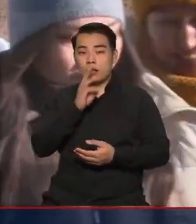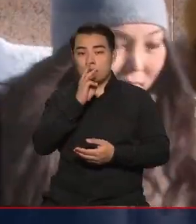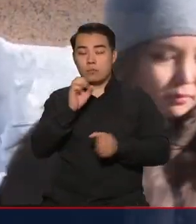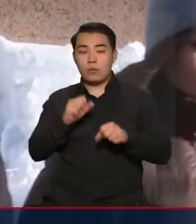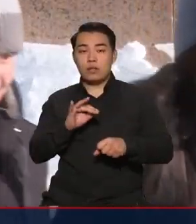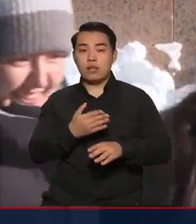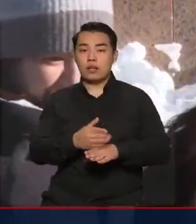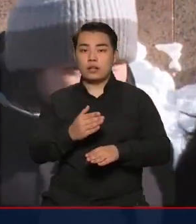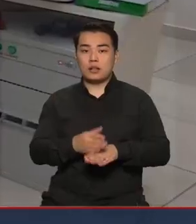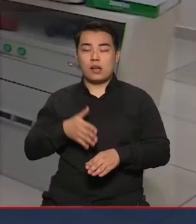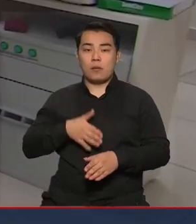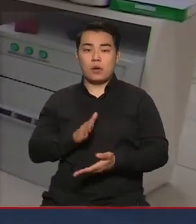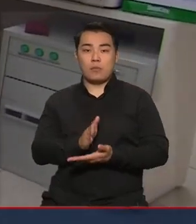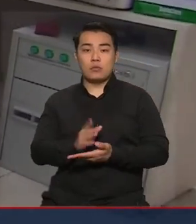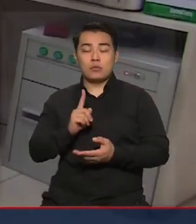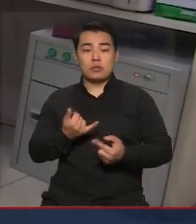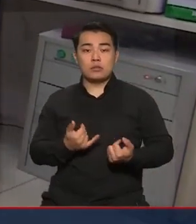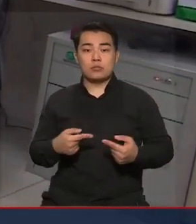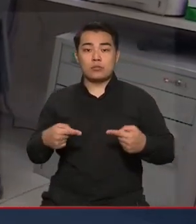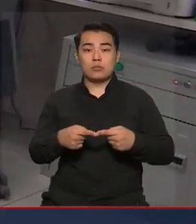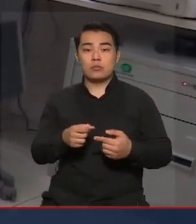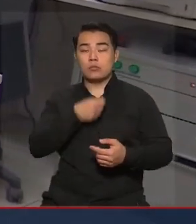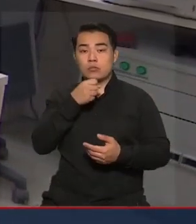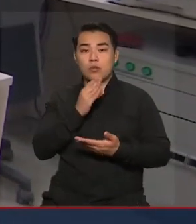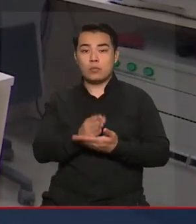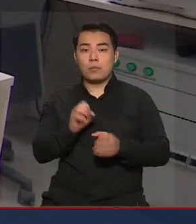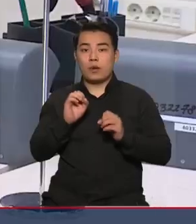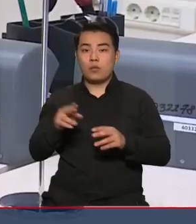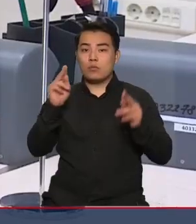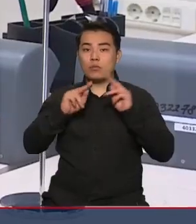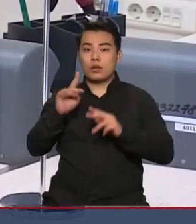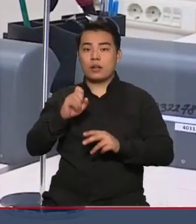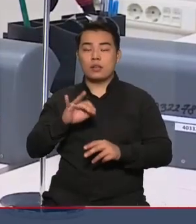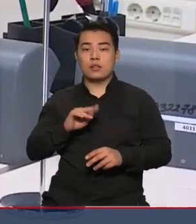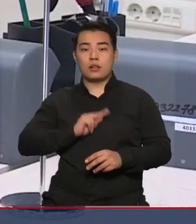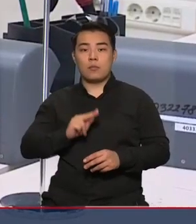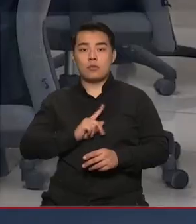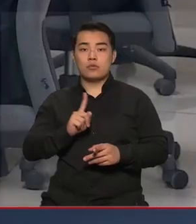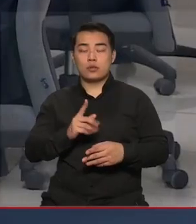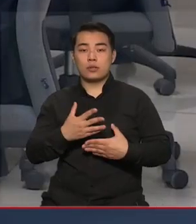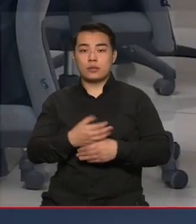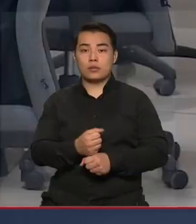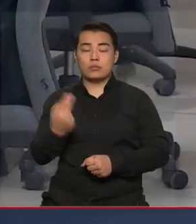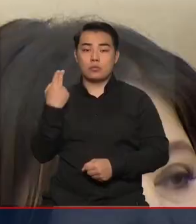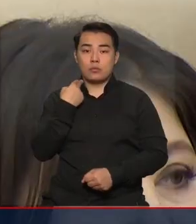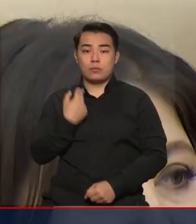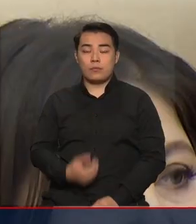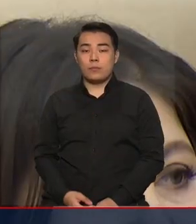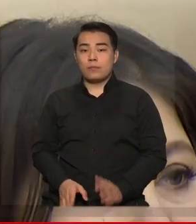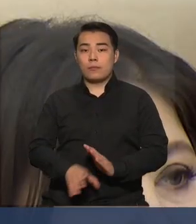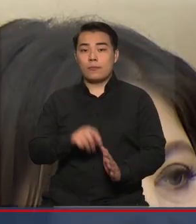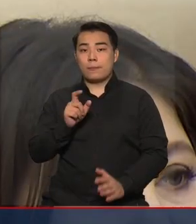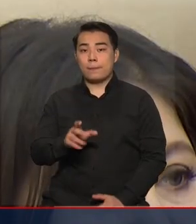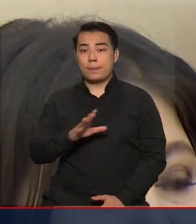и кредит в кармане. Однако потом студенты вынуждены бросать учебу ради работы, чтобы погасить долг. Депутатами